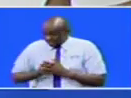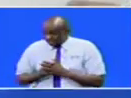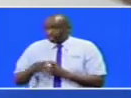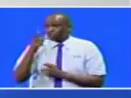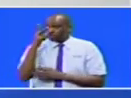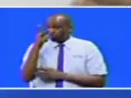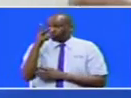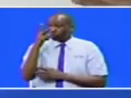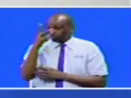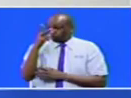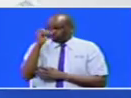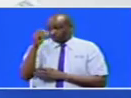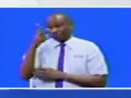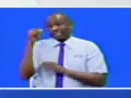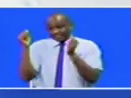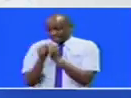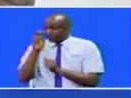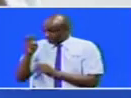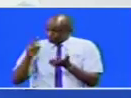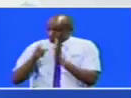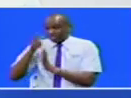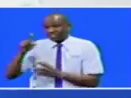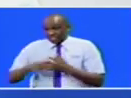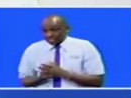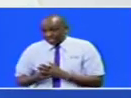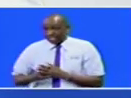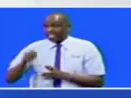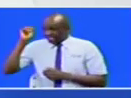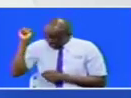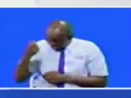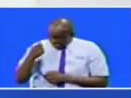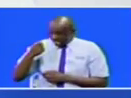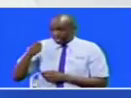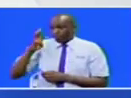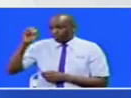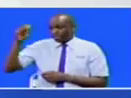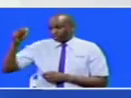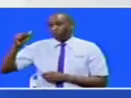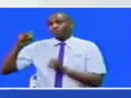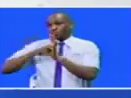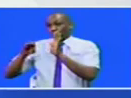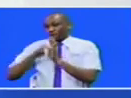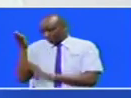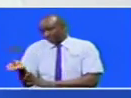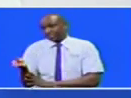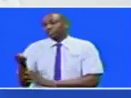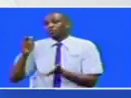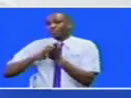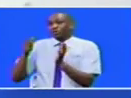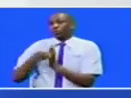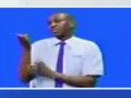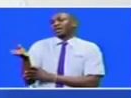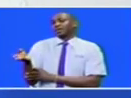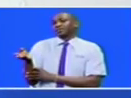county council mwaka 2010. Na mradi ule unaitwa Kenya Municipal Program. You tell me municipality gani ambayo ina run